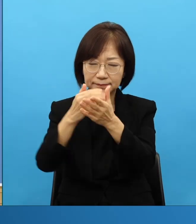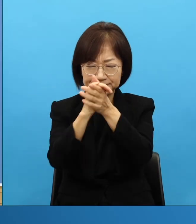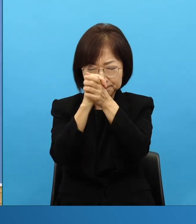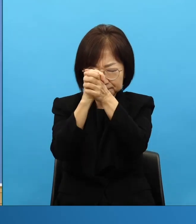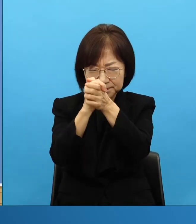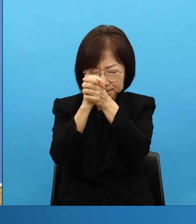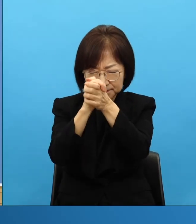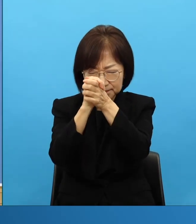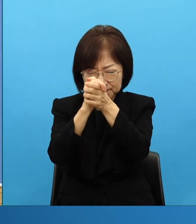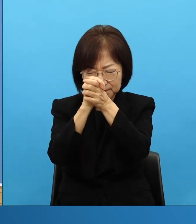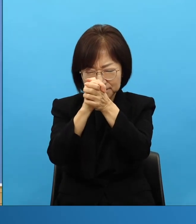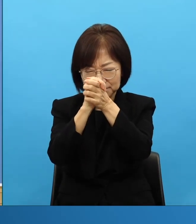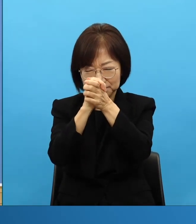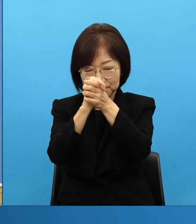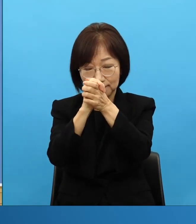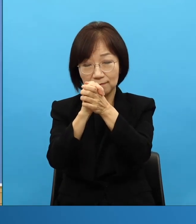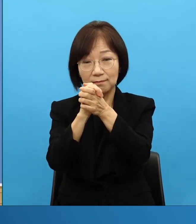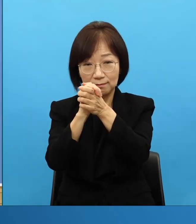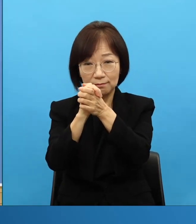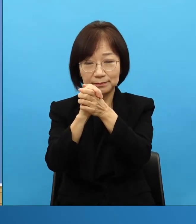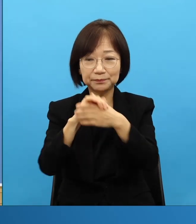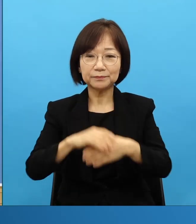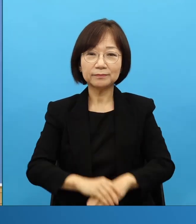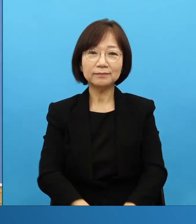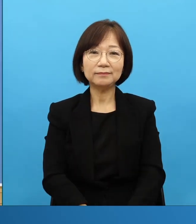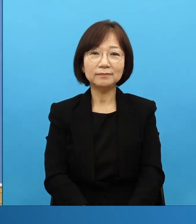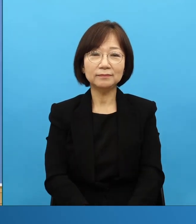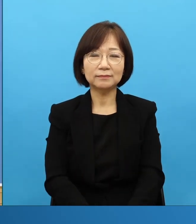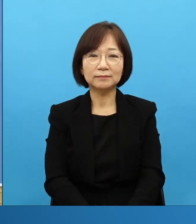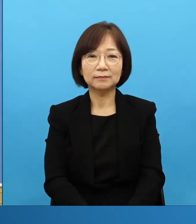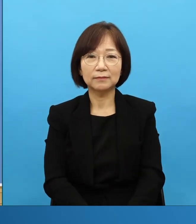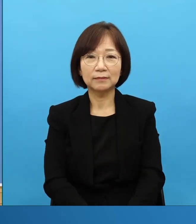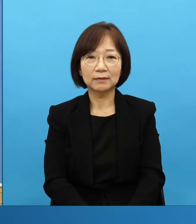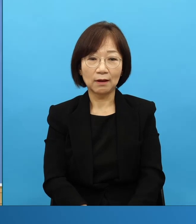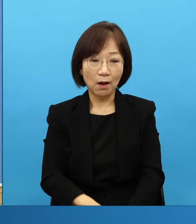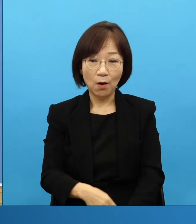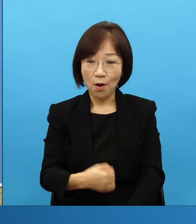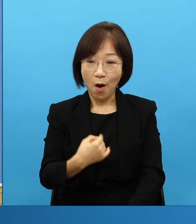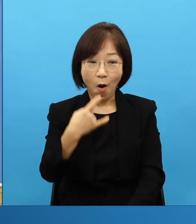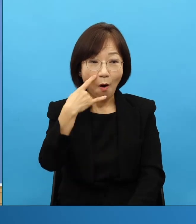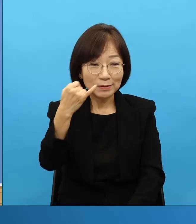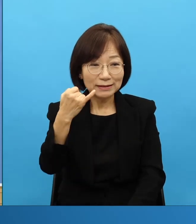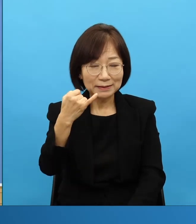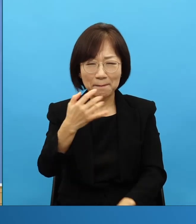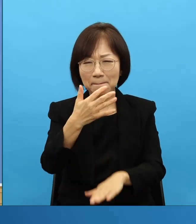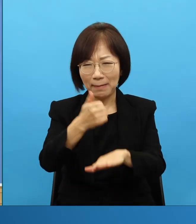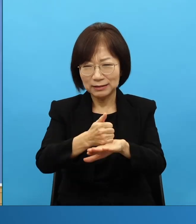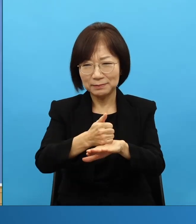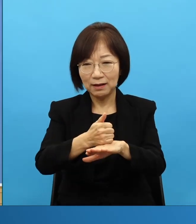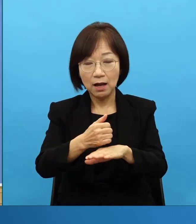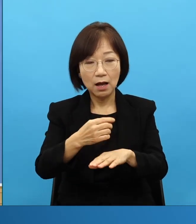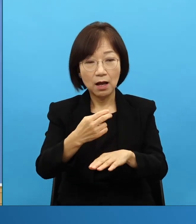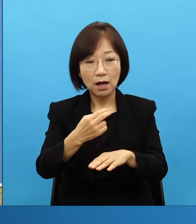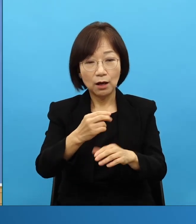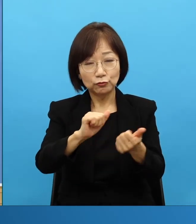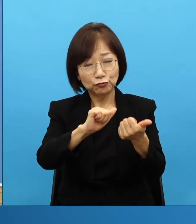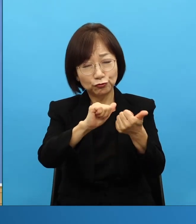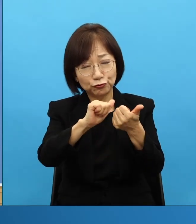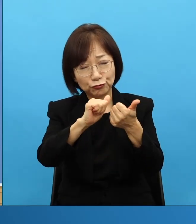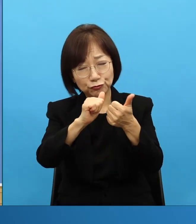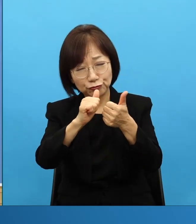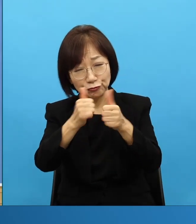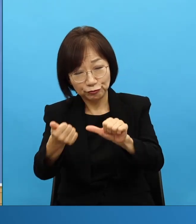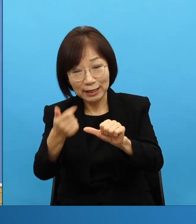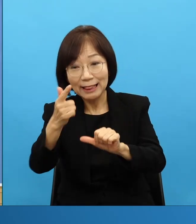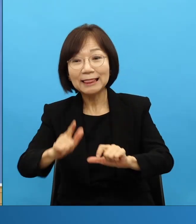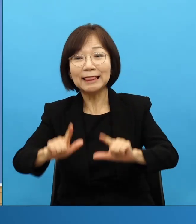day, she would go to the church and pray. 아니 그 병원에 입원해가 돌아가시는 그날도 가 새벽기도 하셨다니까. And even the day when she was admitted to the hospital, the day before she had died,